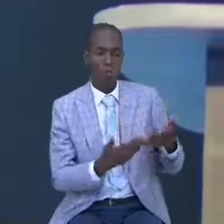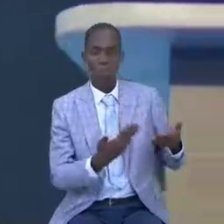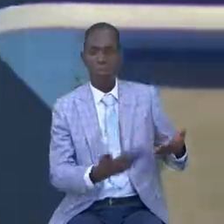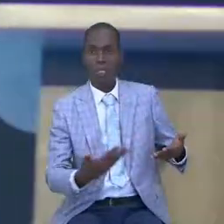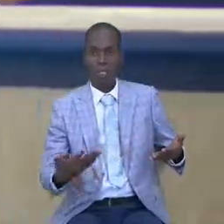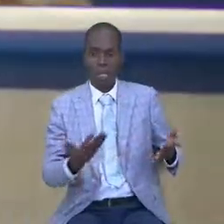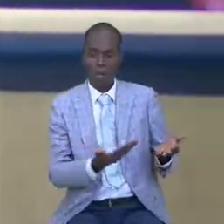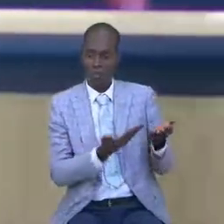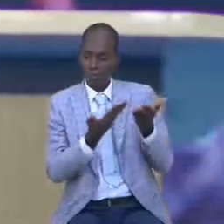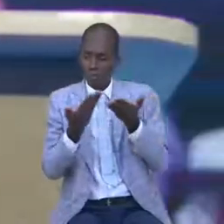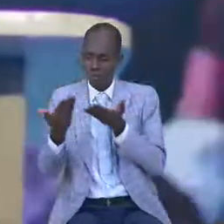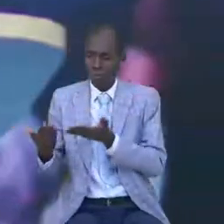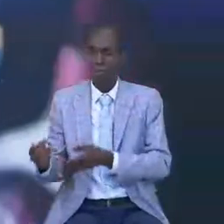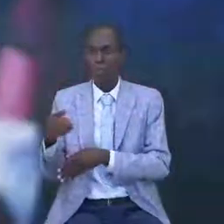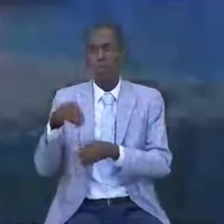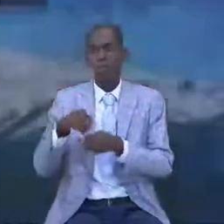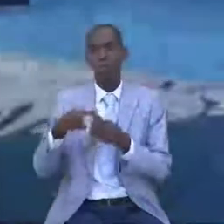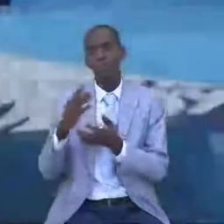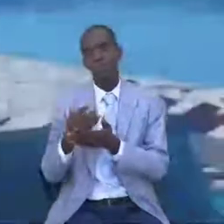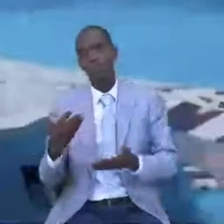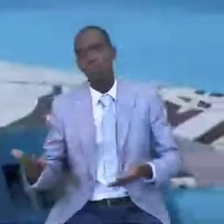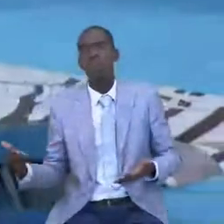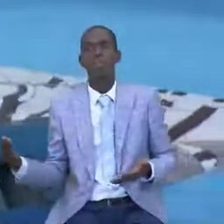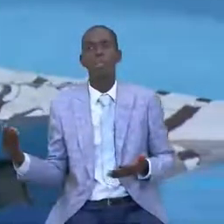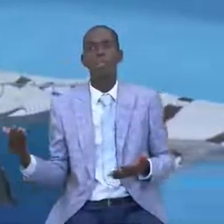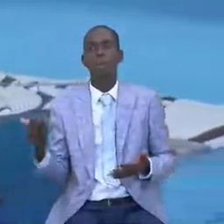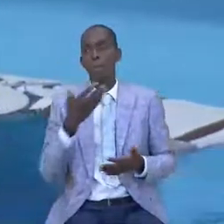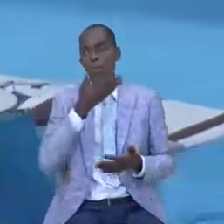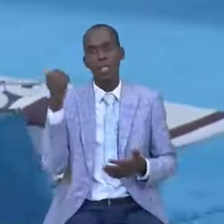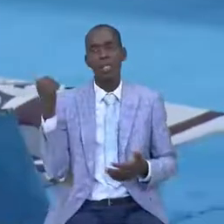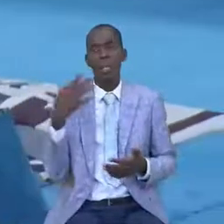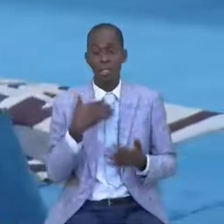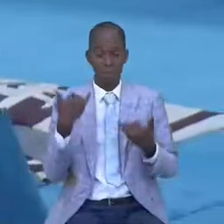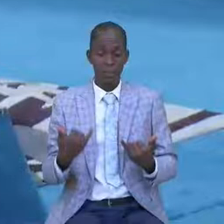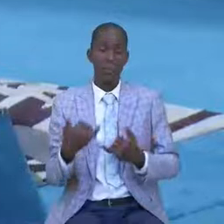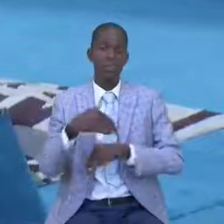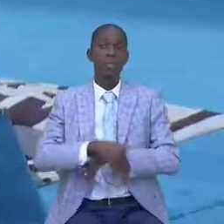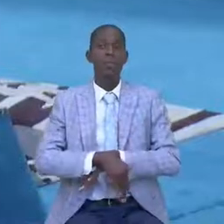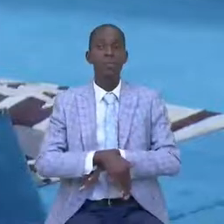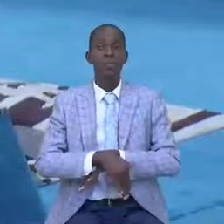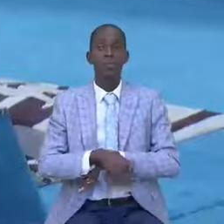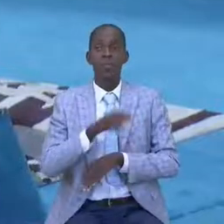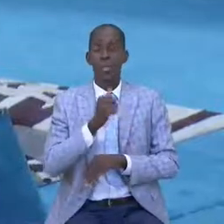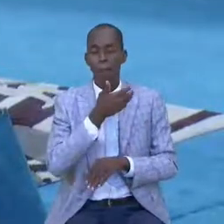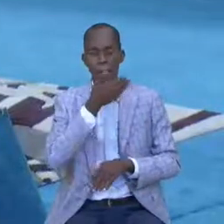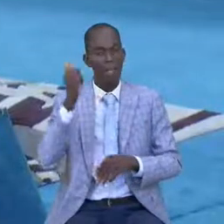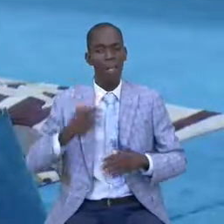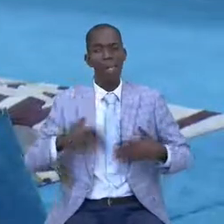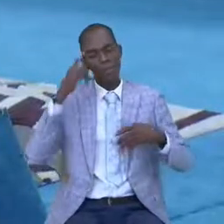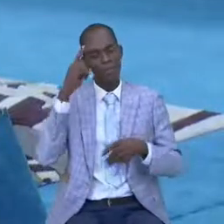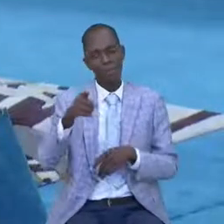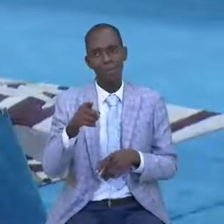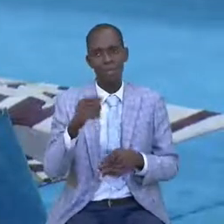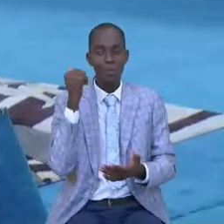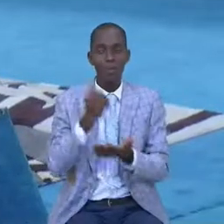mot qui te prend, qui te fait ôter de quelque chose et te fait entrer dans quelque chose de